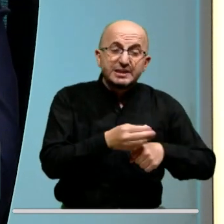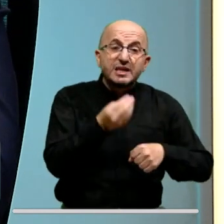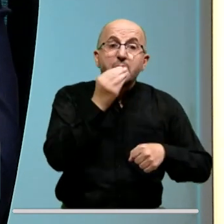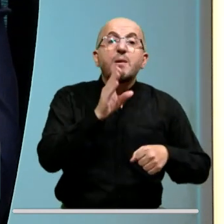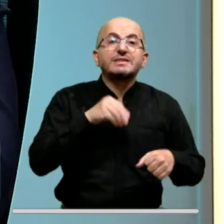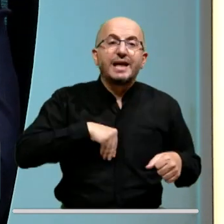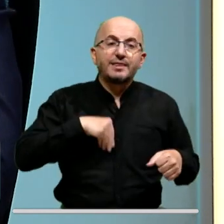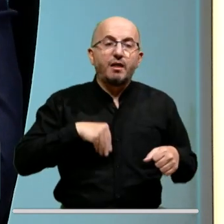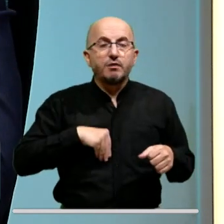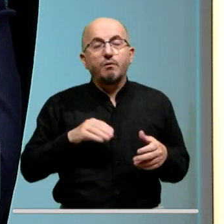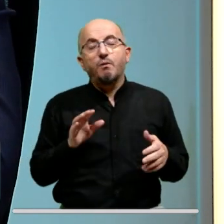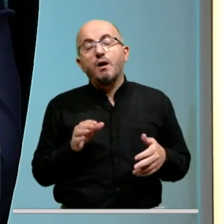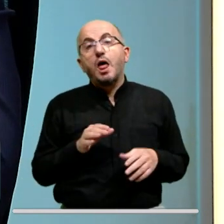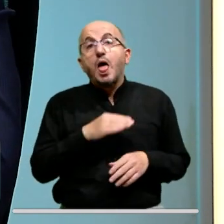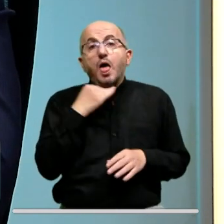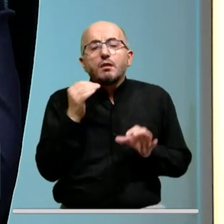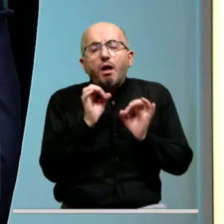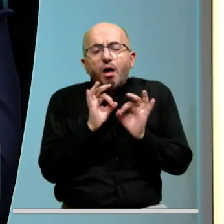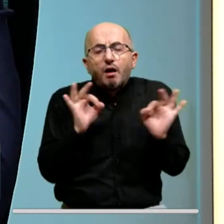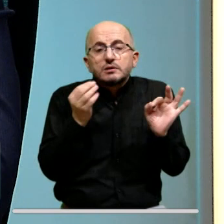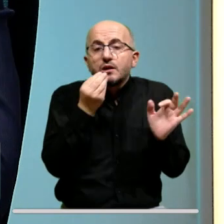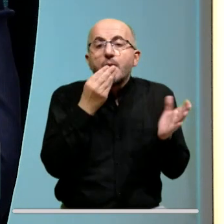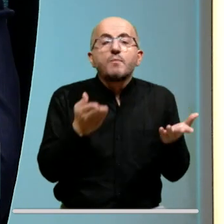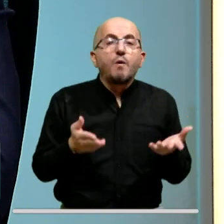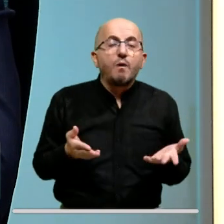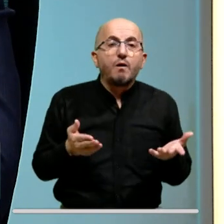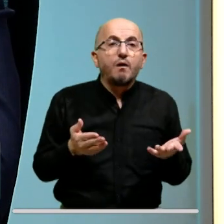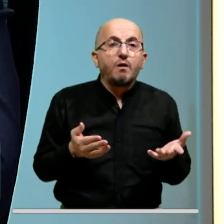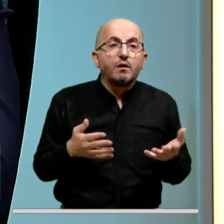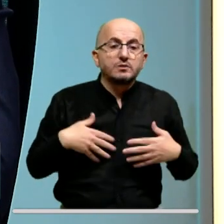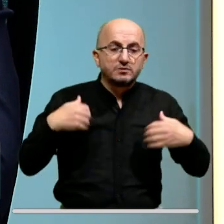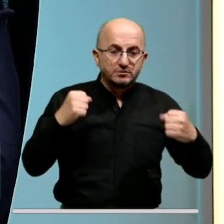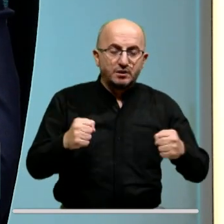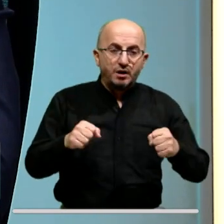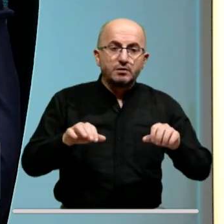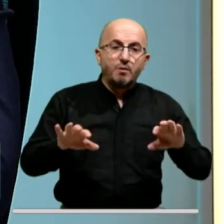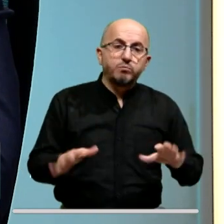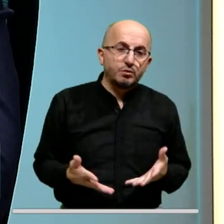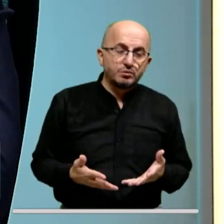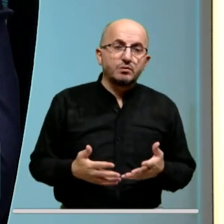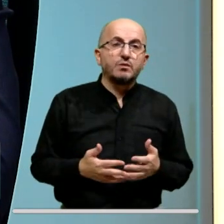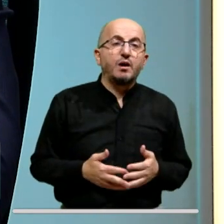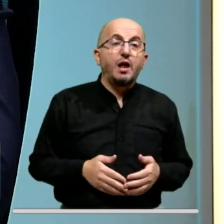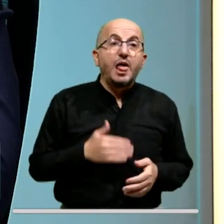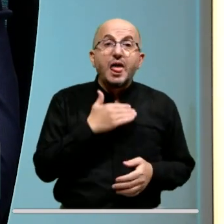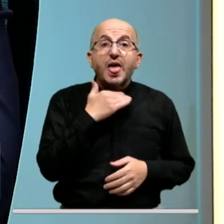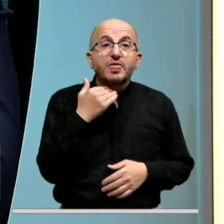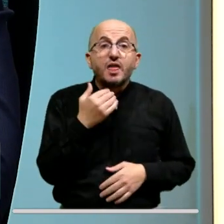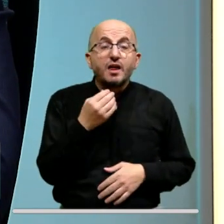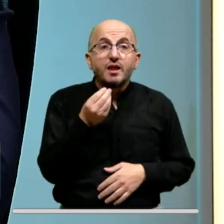zannediyor. Ve asla et yemiyor. Bu sefer de sağlığı bozuluyor, protein alamıyor, et proteini